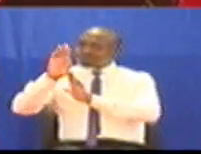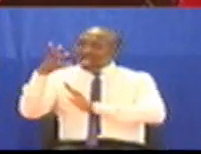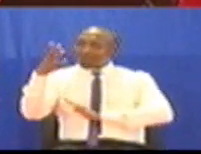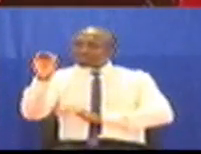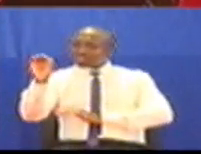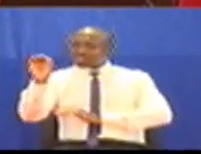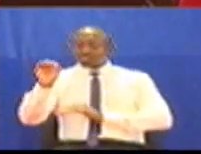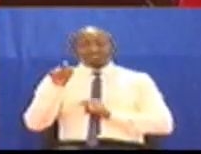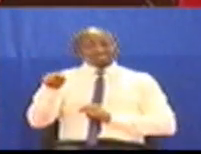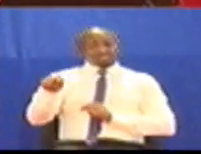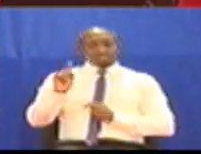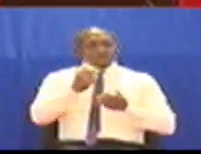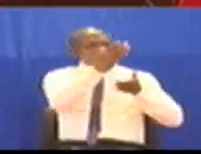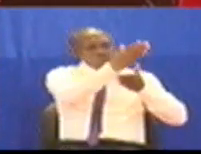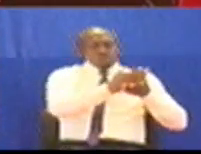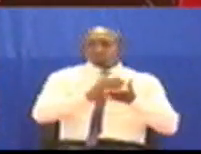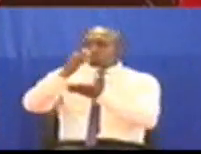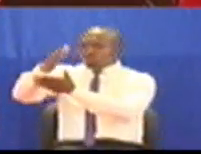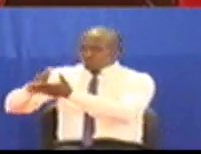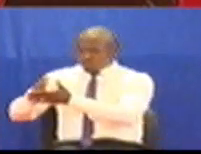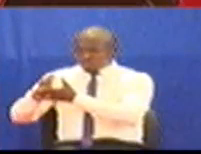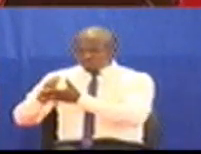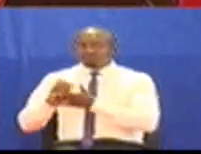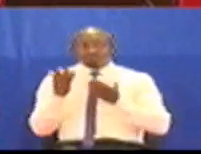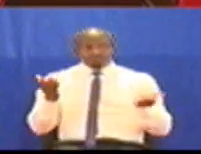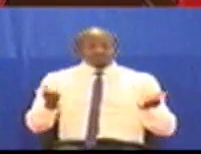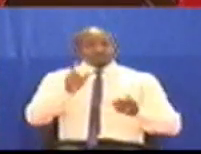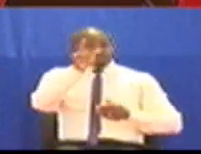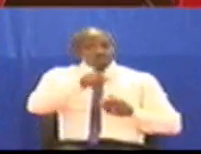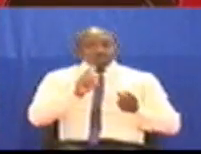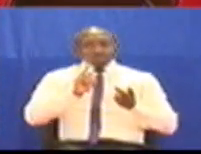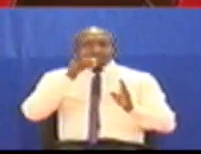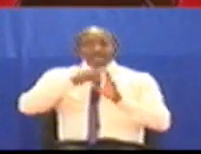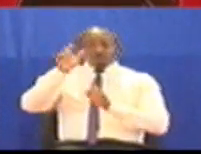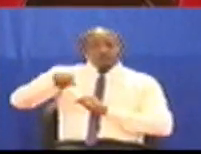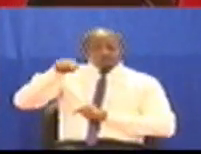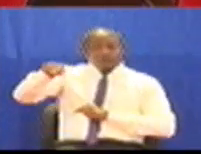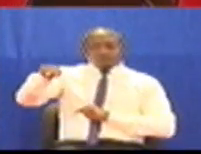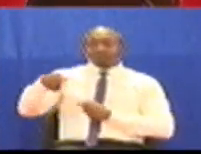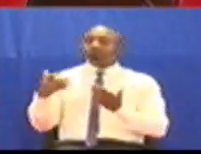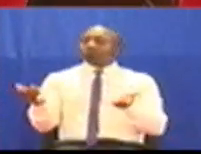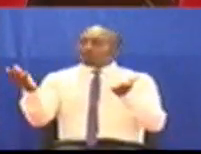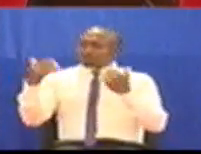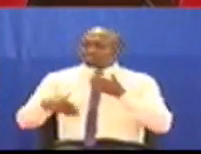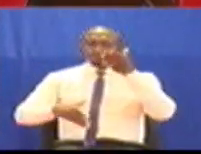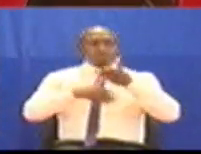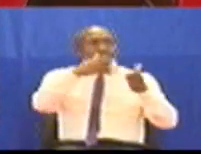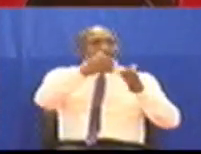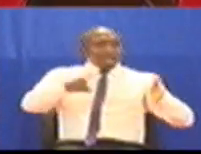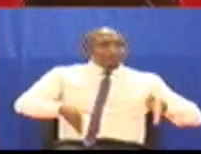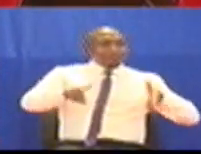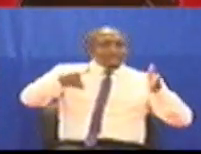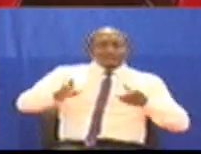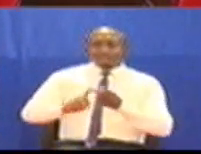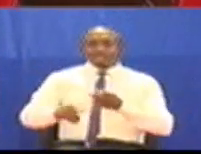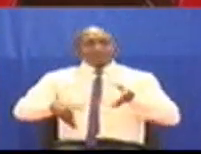50%, angalau iwe nusu kwa nusu kati ya town road na watu wa TARURA, ili hawa watu wa TARURA waweze kujenga barabara zetu. Barabara zetu